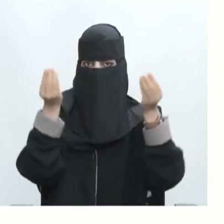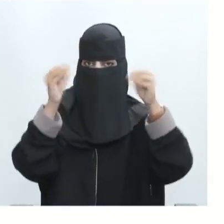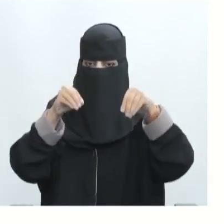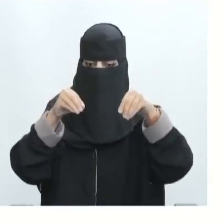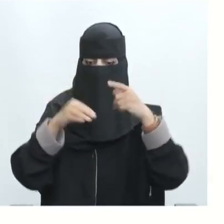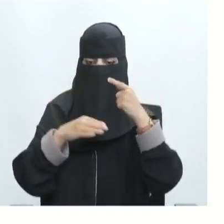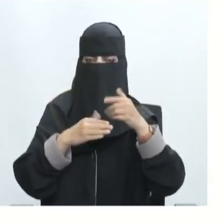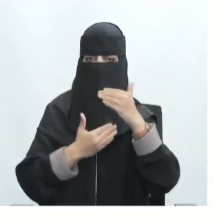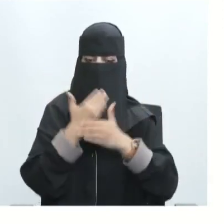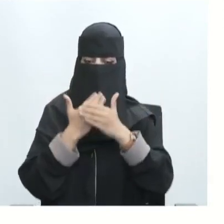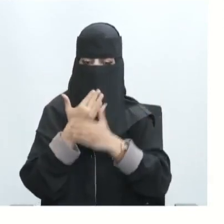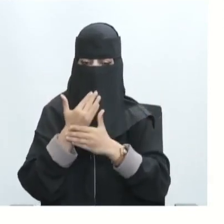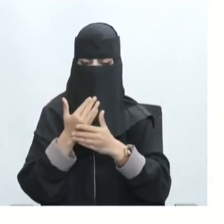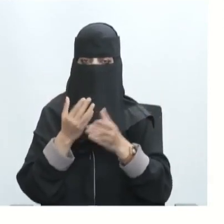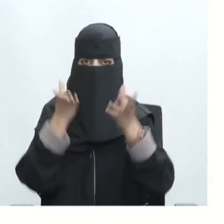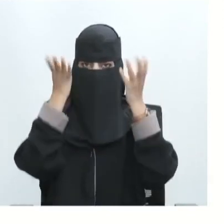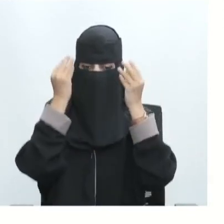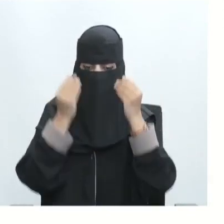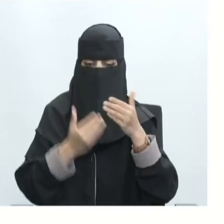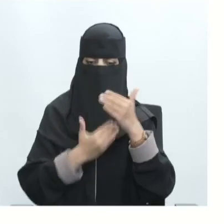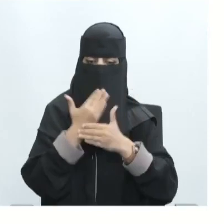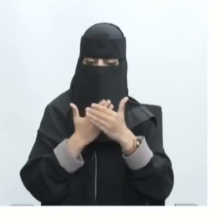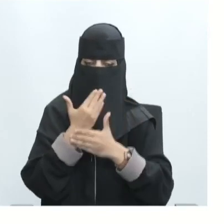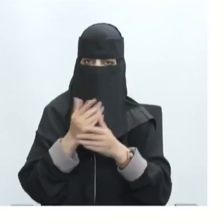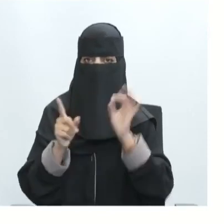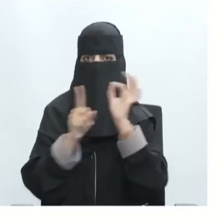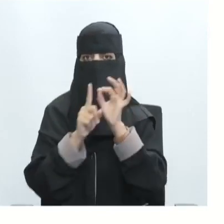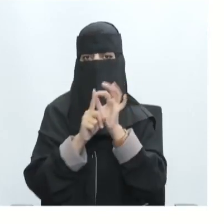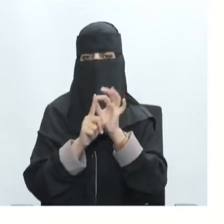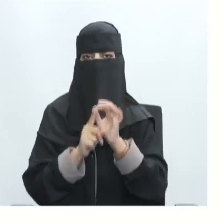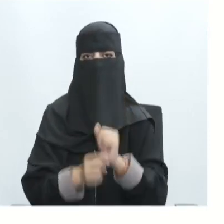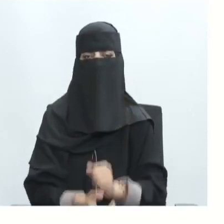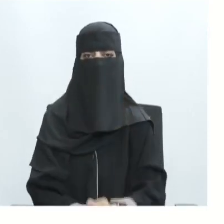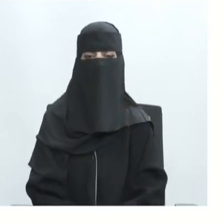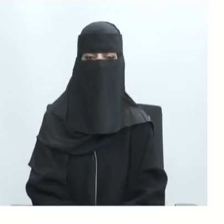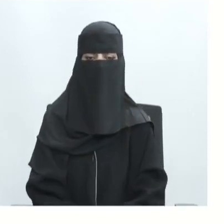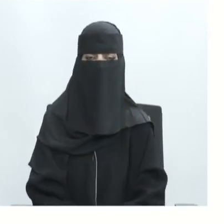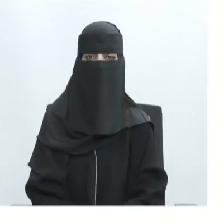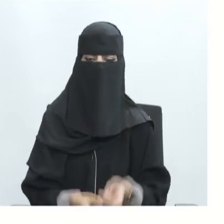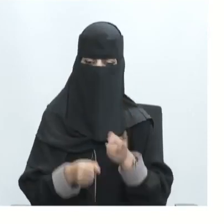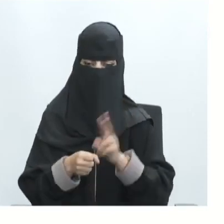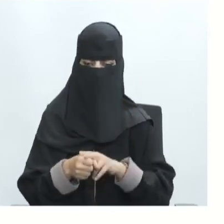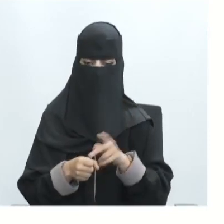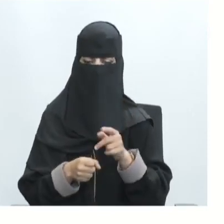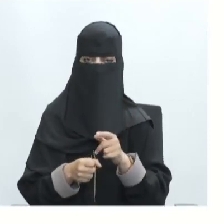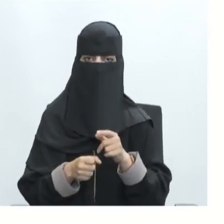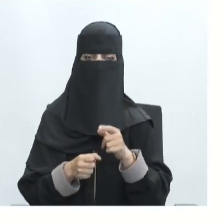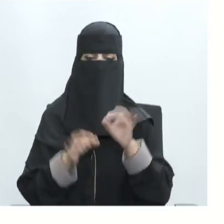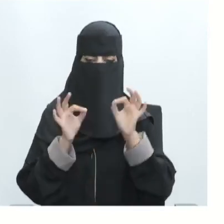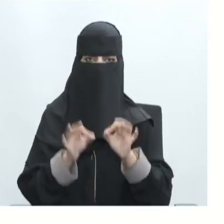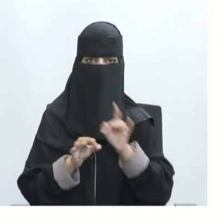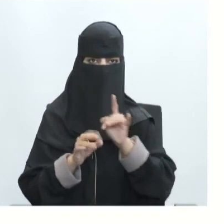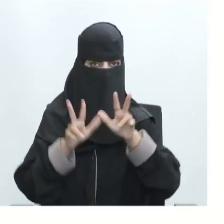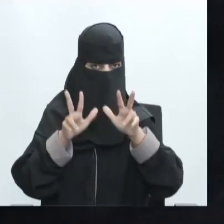متجدد تجدد المعارف تجدد الاهداف اذا نعيد المنطق ليس شيئا